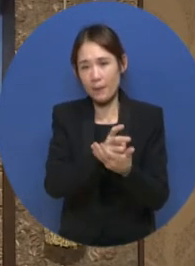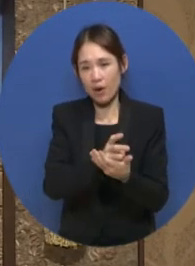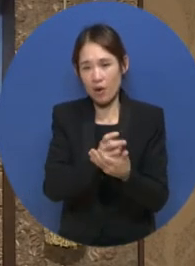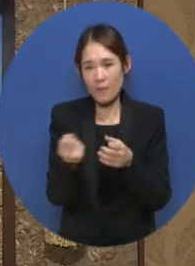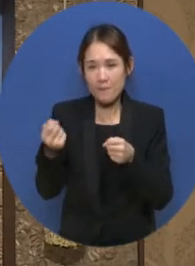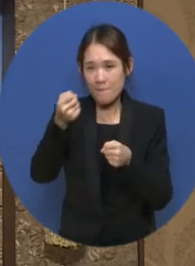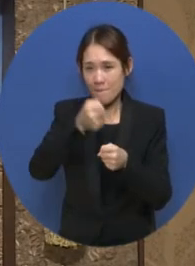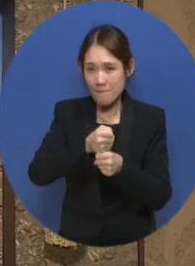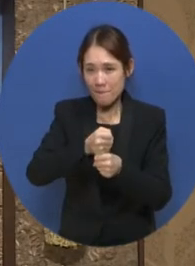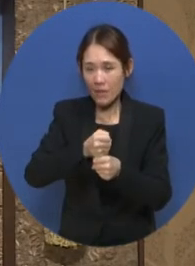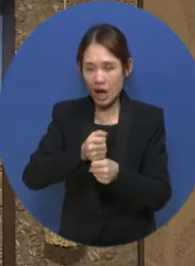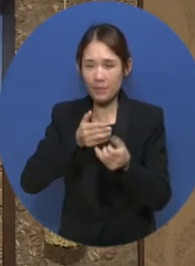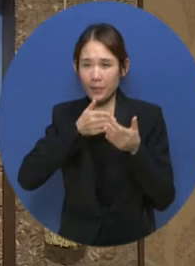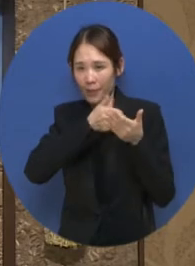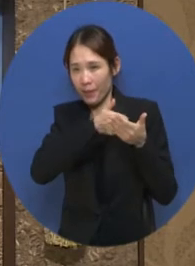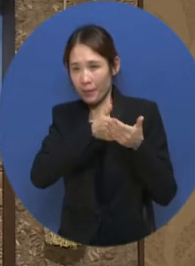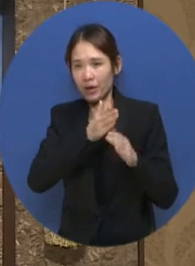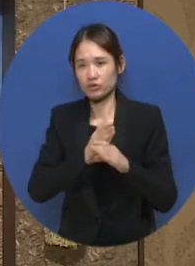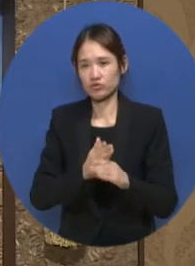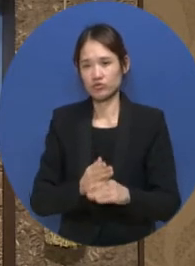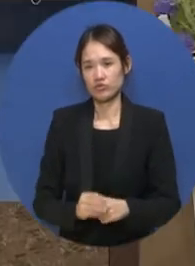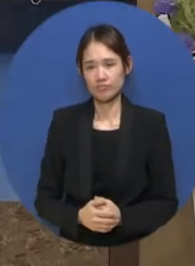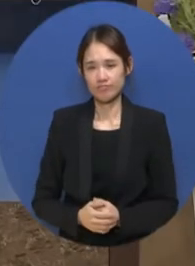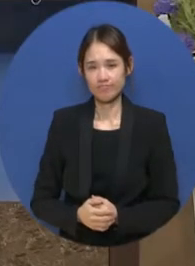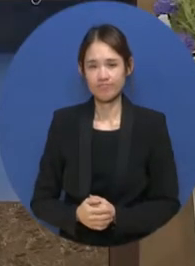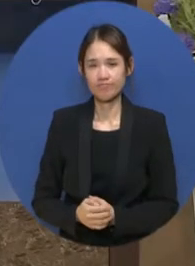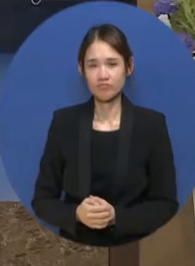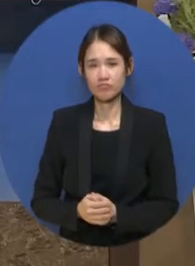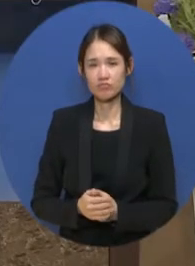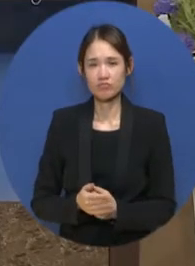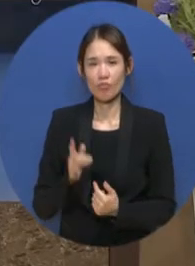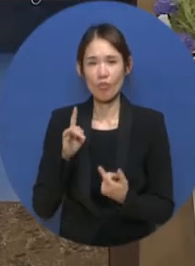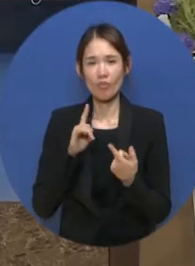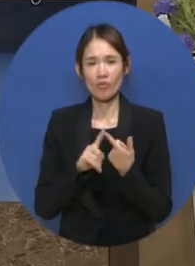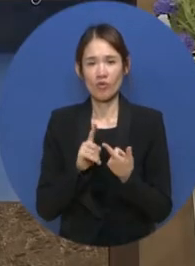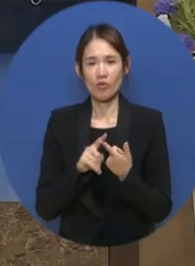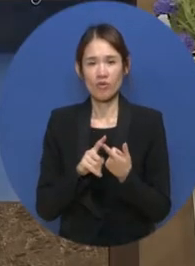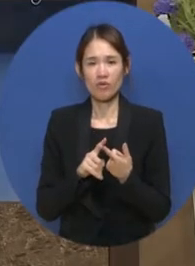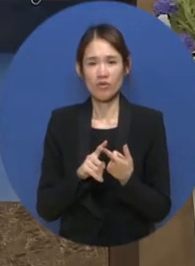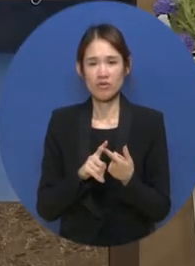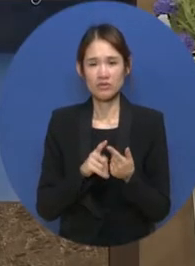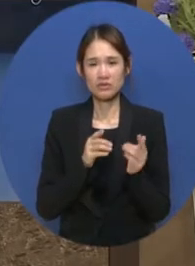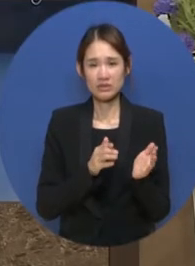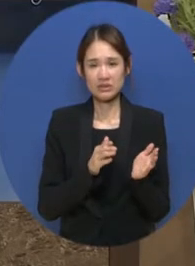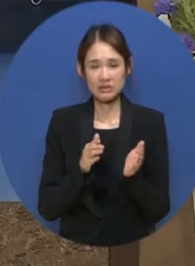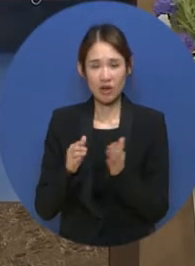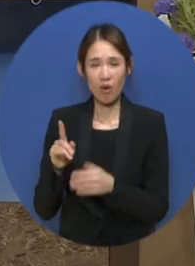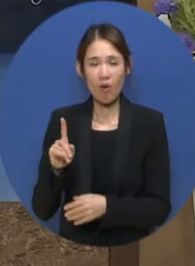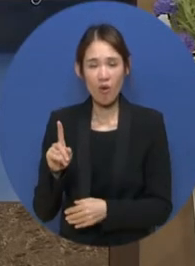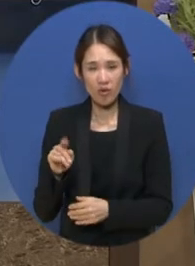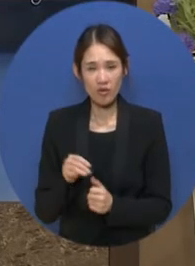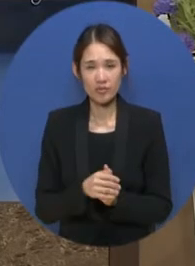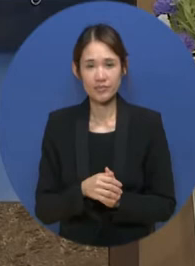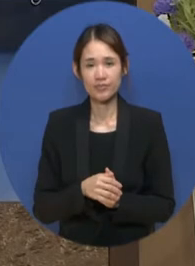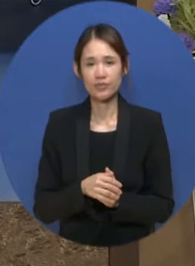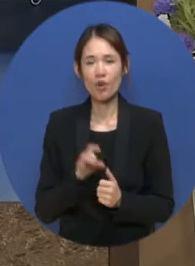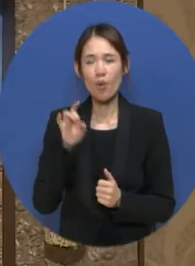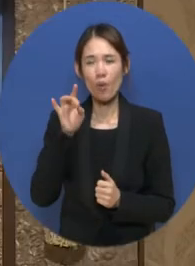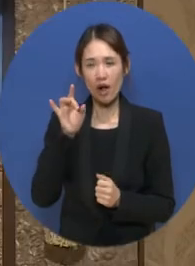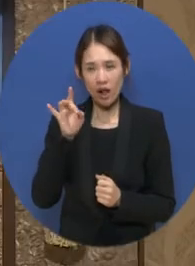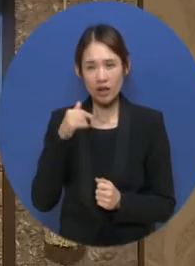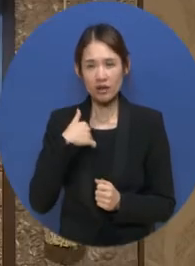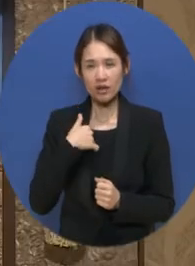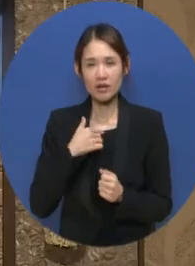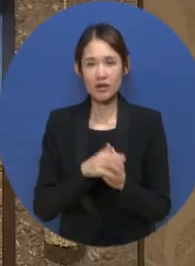얘기를 이제 끊임없이 하고 있는 상황입니다 4 그렇지만 거기에 대한 좀 진전은 어떤 상황인가요 사실은 이제